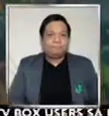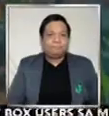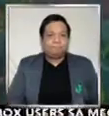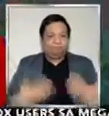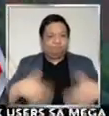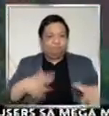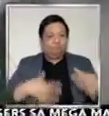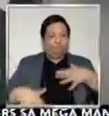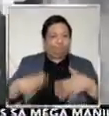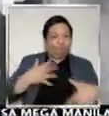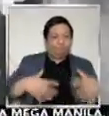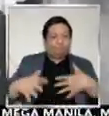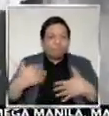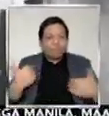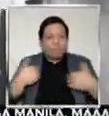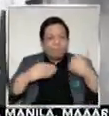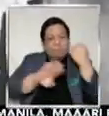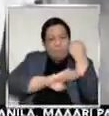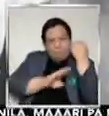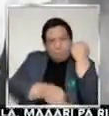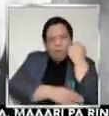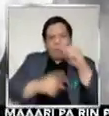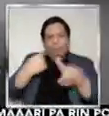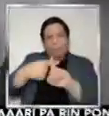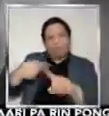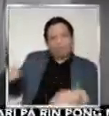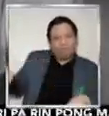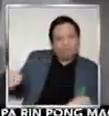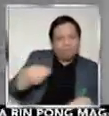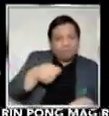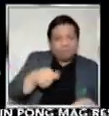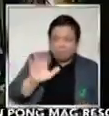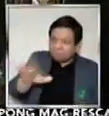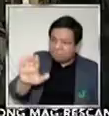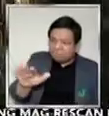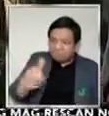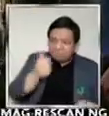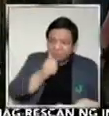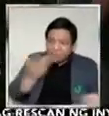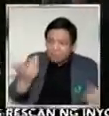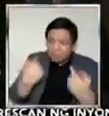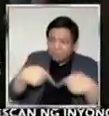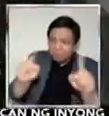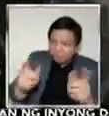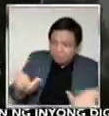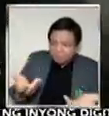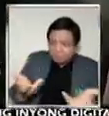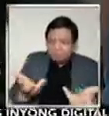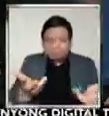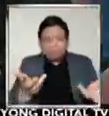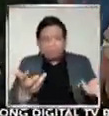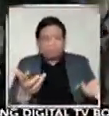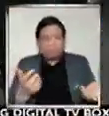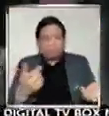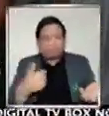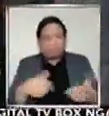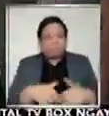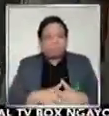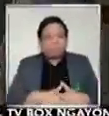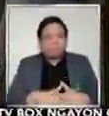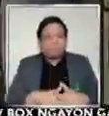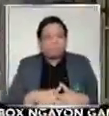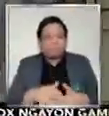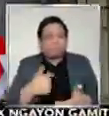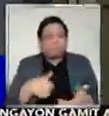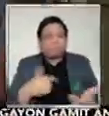Buwis na bihis. May bag at maleta pa. Mga te, saan ang punta? People look at me, and they told